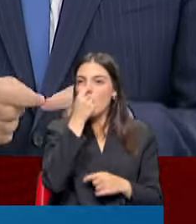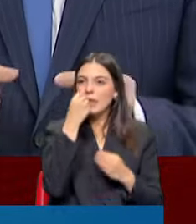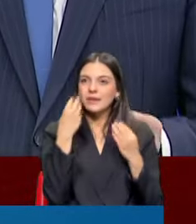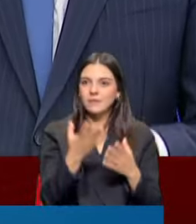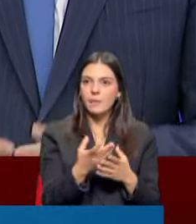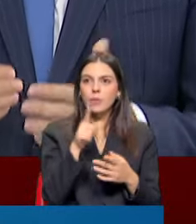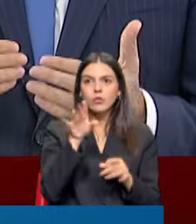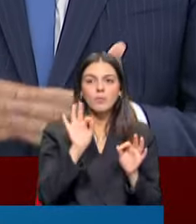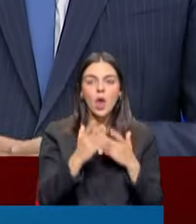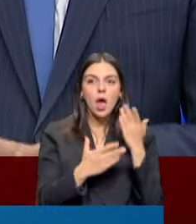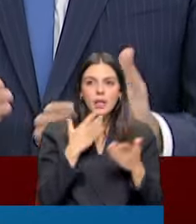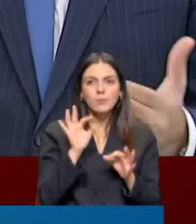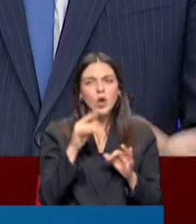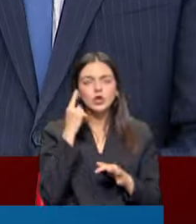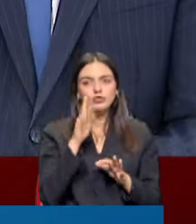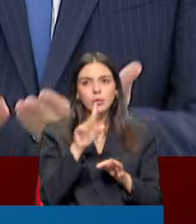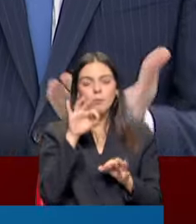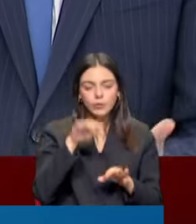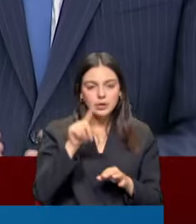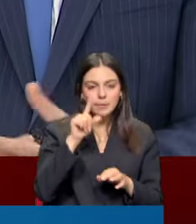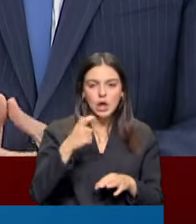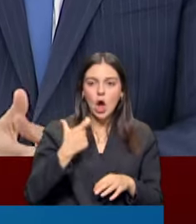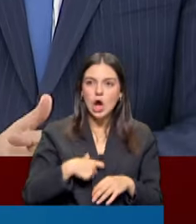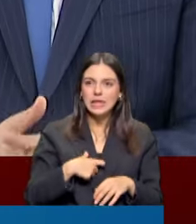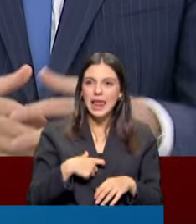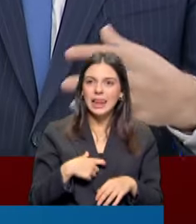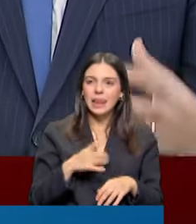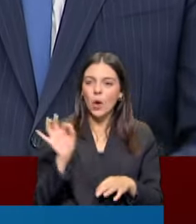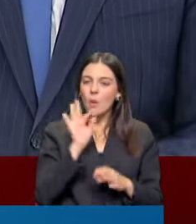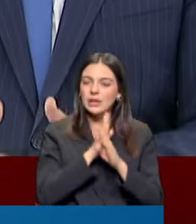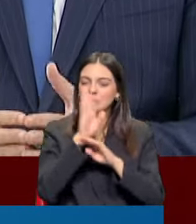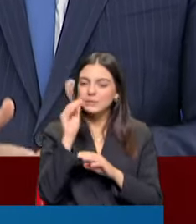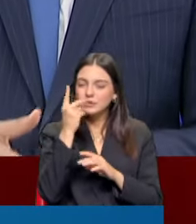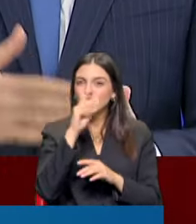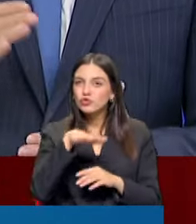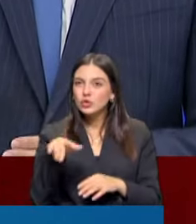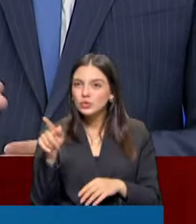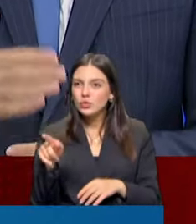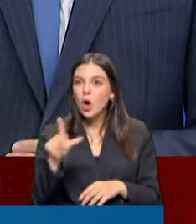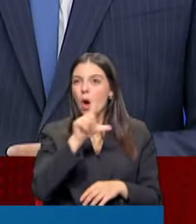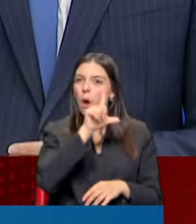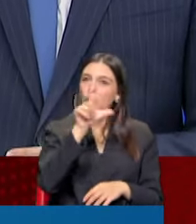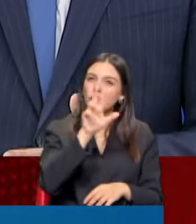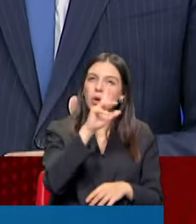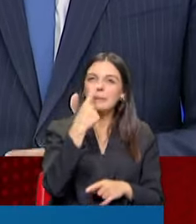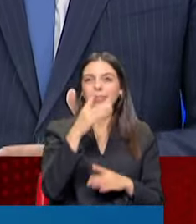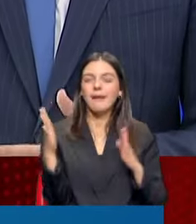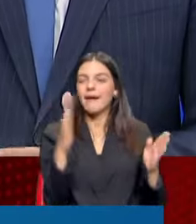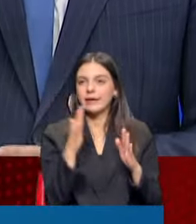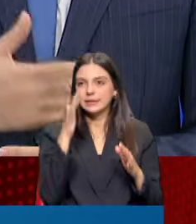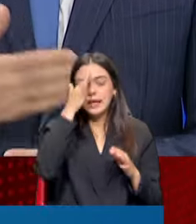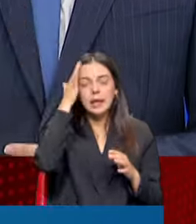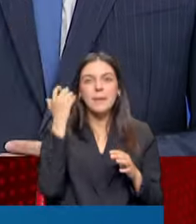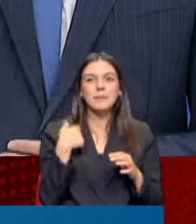Bunu da şöyle anlatayım, şöyle düşünün. Bugün bir özel kreşe gitmesi bir çocuğun yaklaşık 10-12 bin lira diyelim. Biz